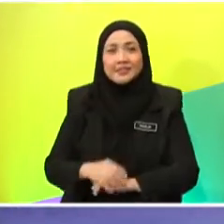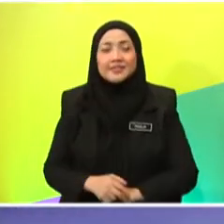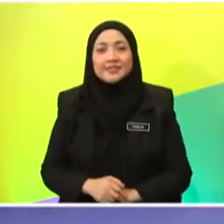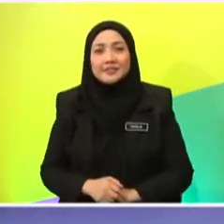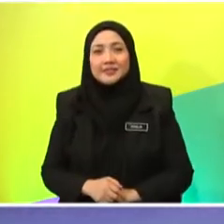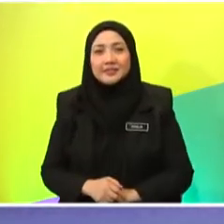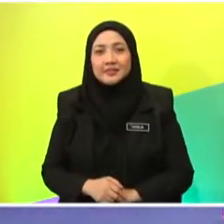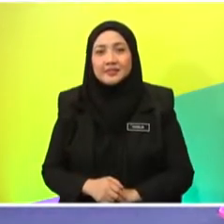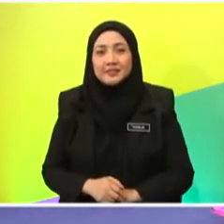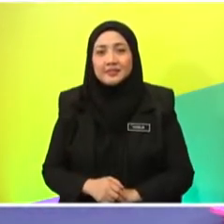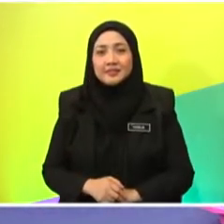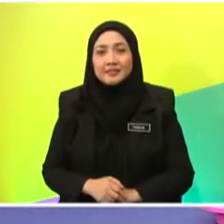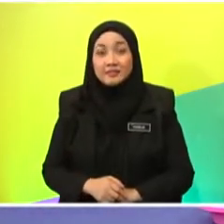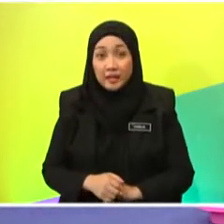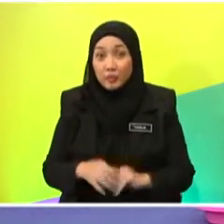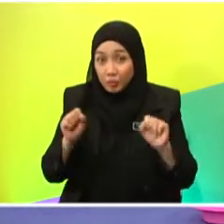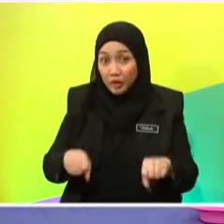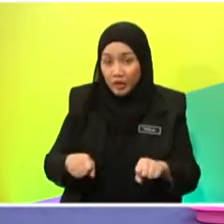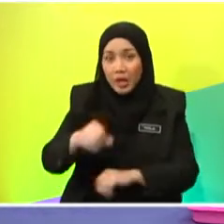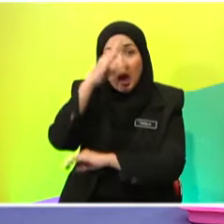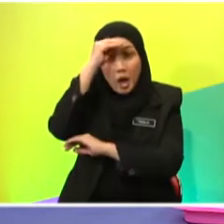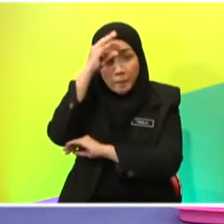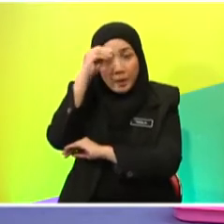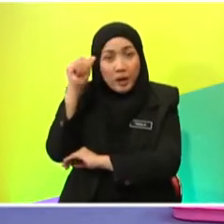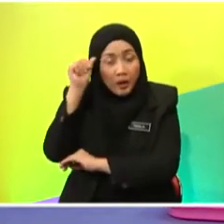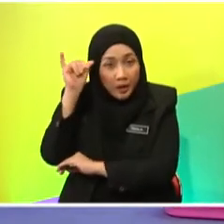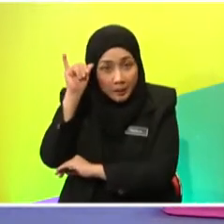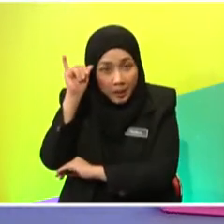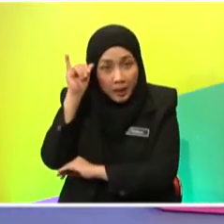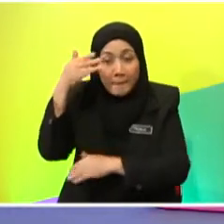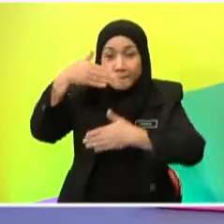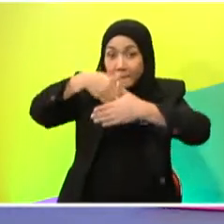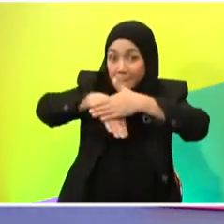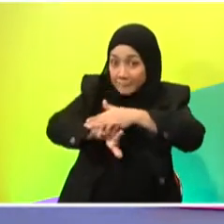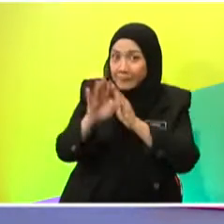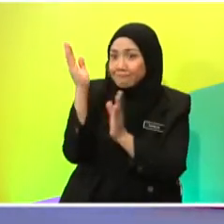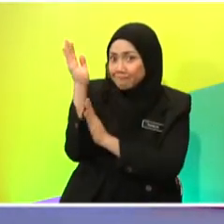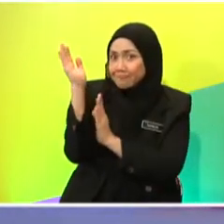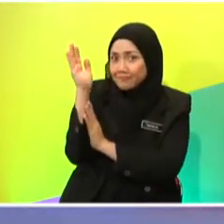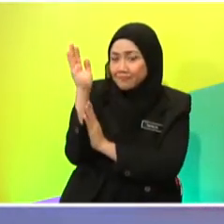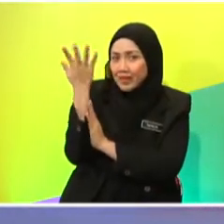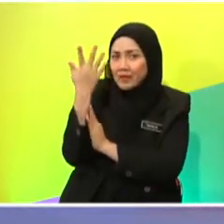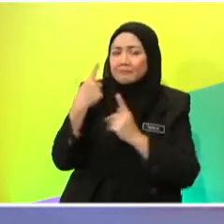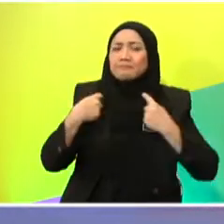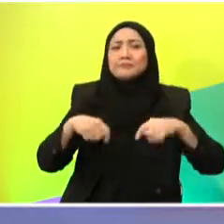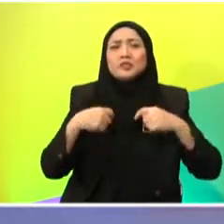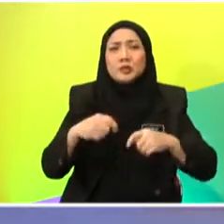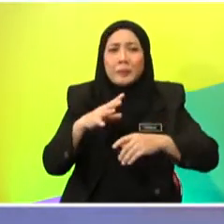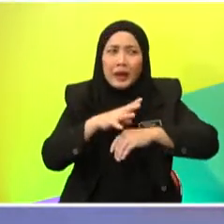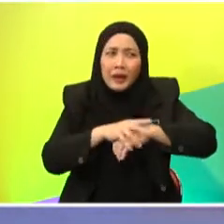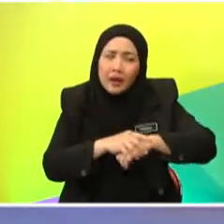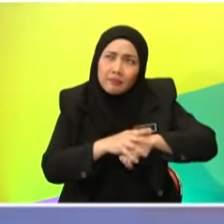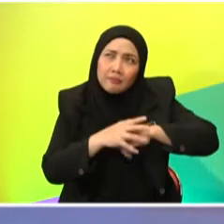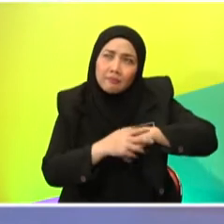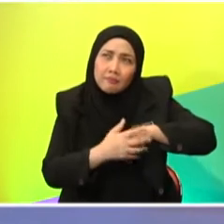Hai Amrita Aiman tolong masukkan tangan Sugeng tangan subuh pegang sesuatu ke dalam tuh